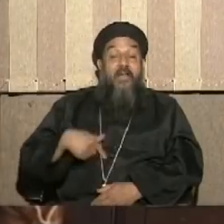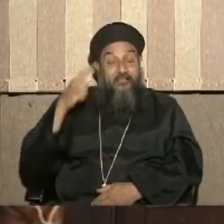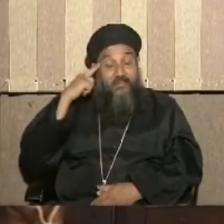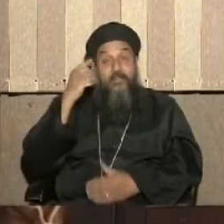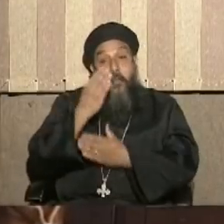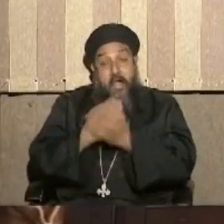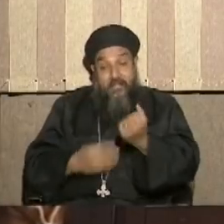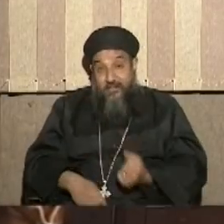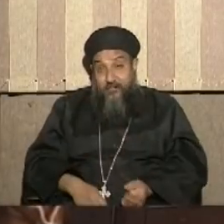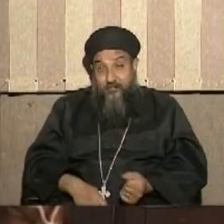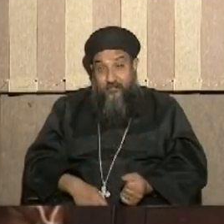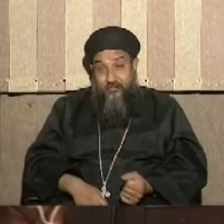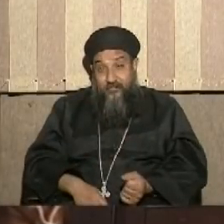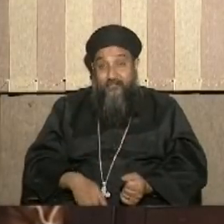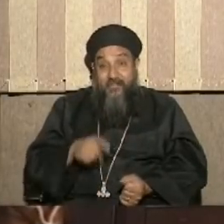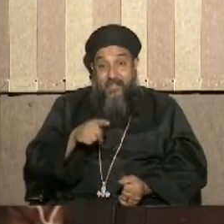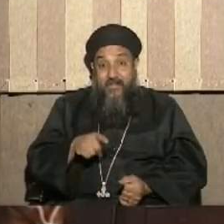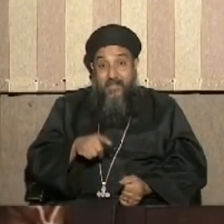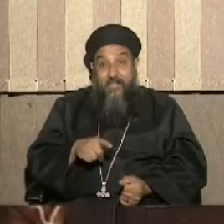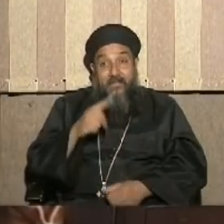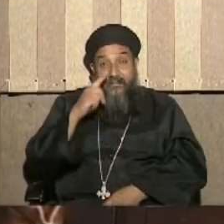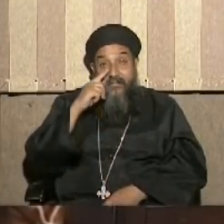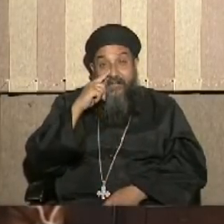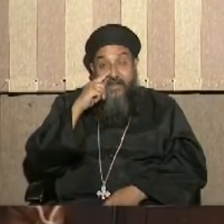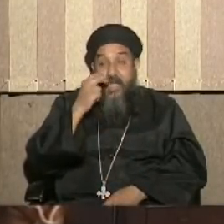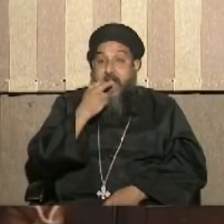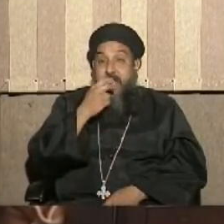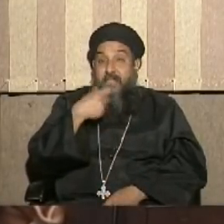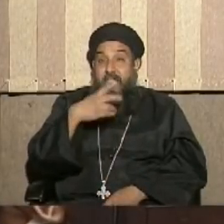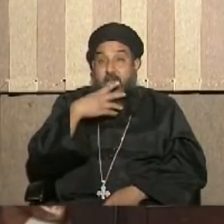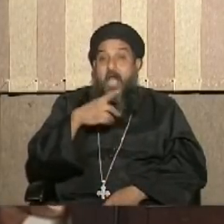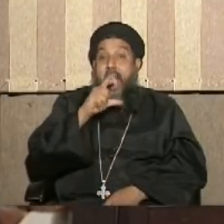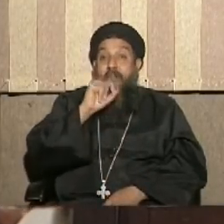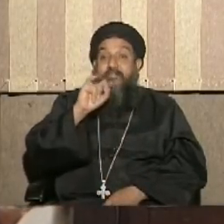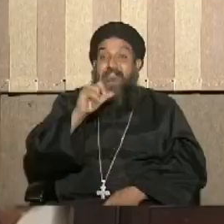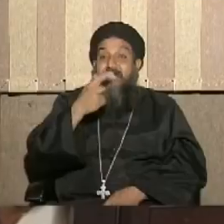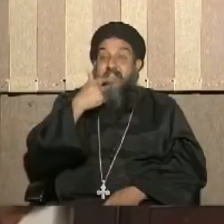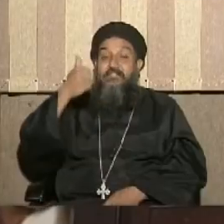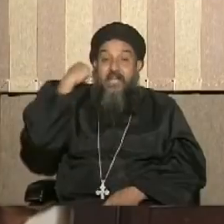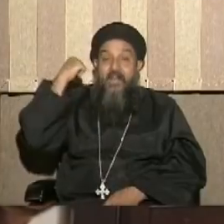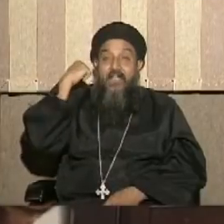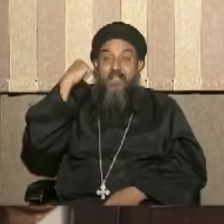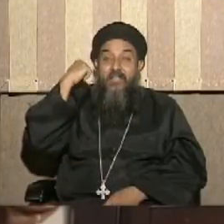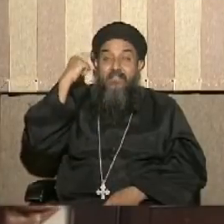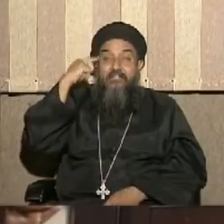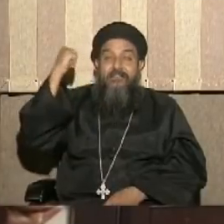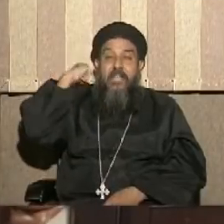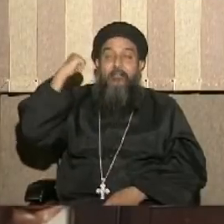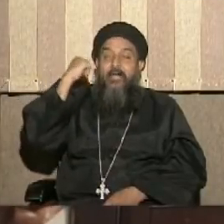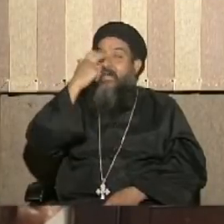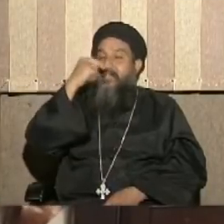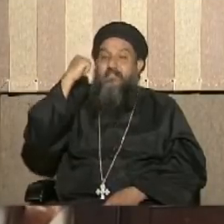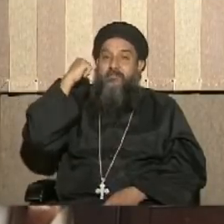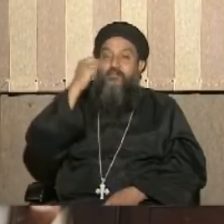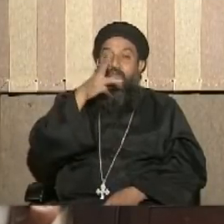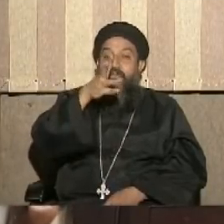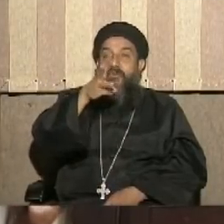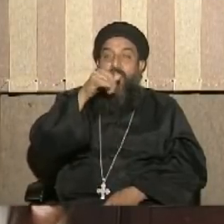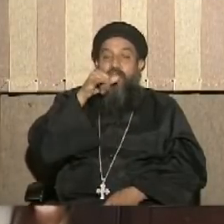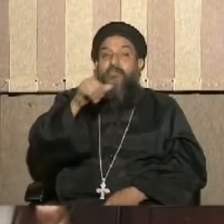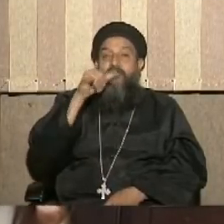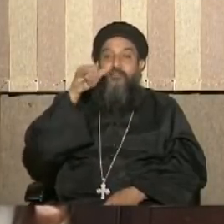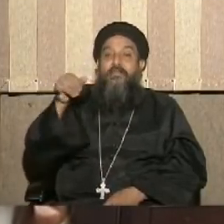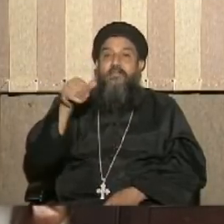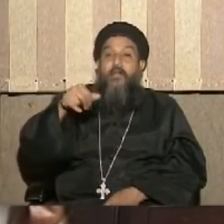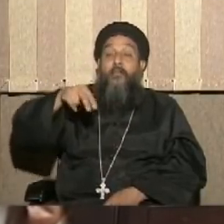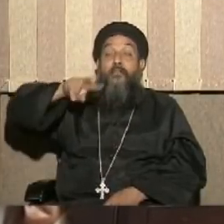عارفين يا اولاد، هنا في نقيا من 50 سنة اجتمع الاباء